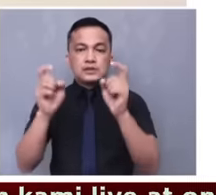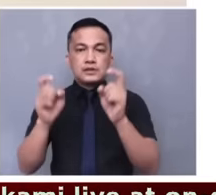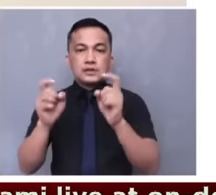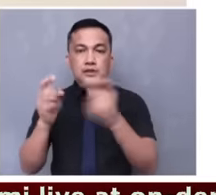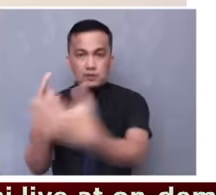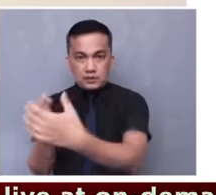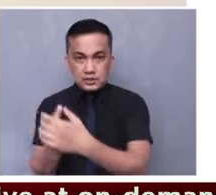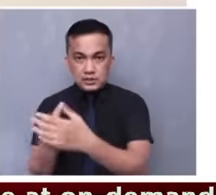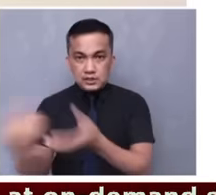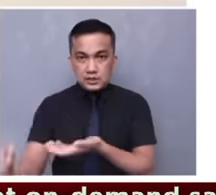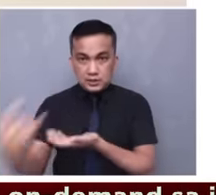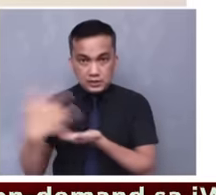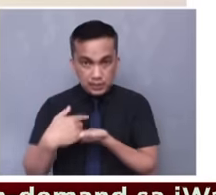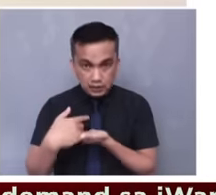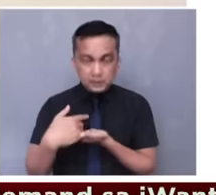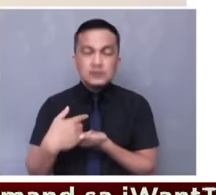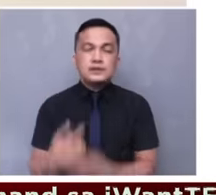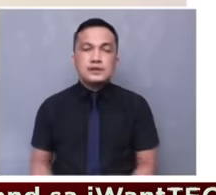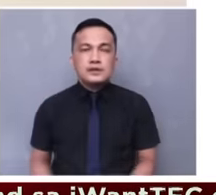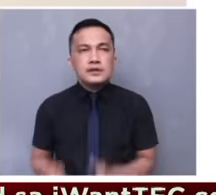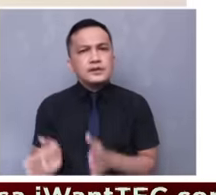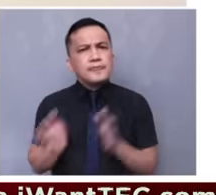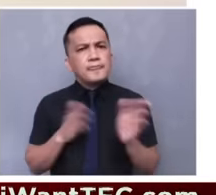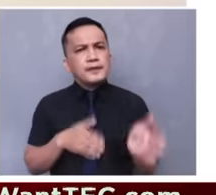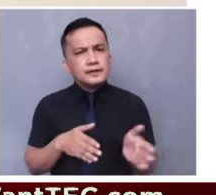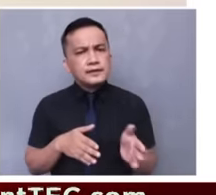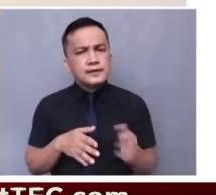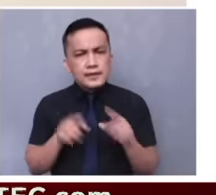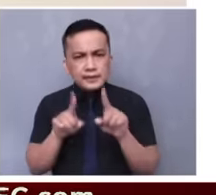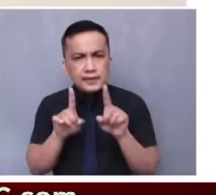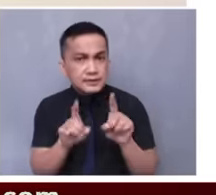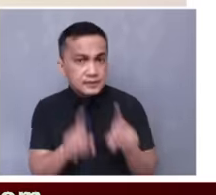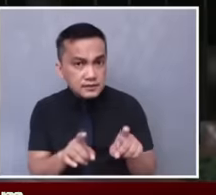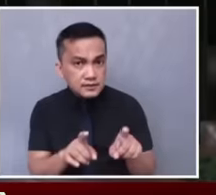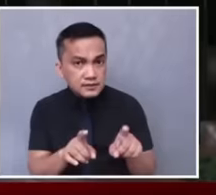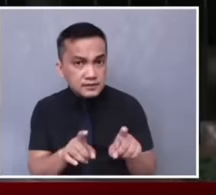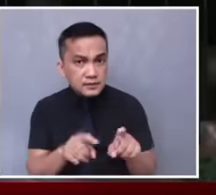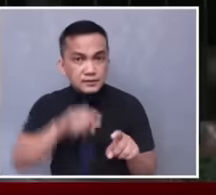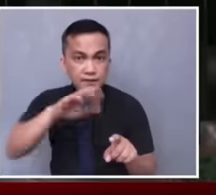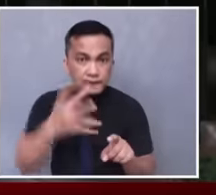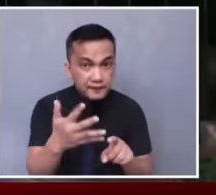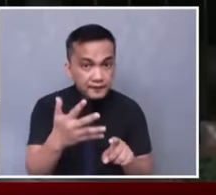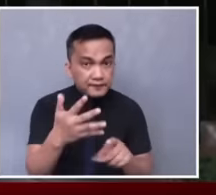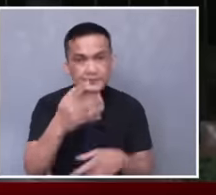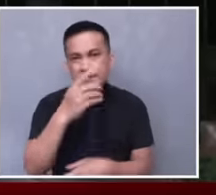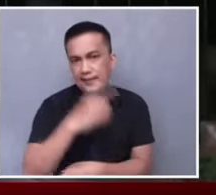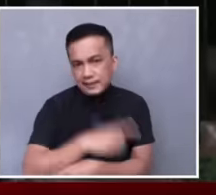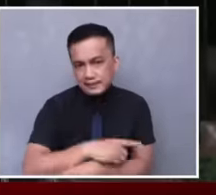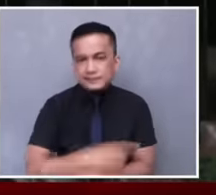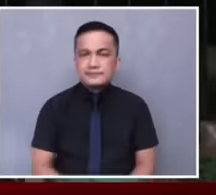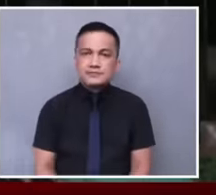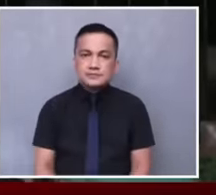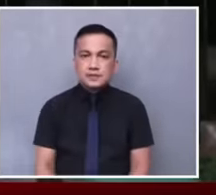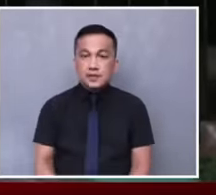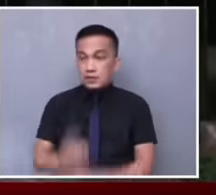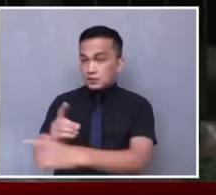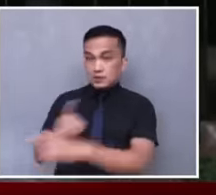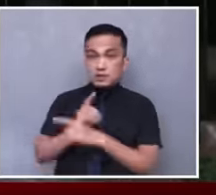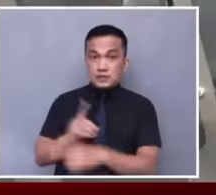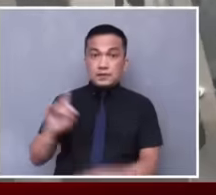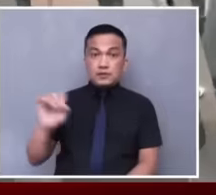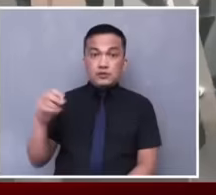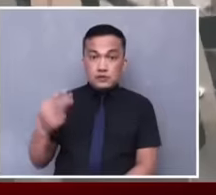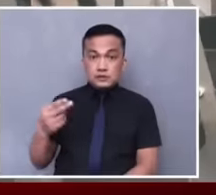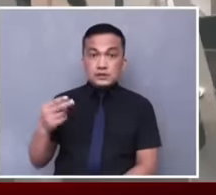come in, and then testing them on the fifth day. Dinepensahan naman ng DOH ang dahilan